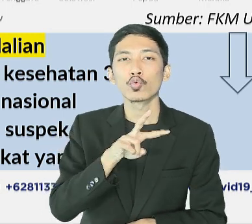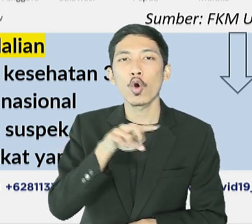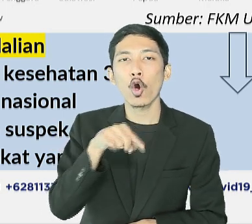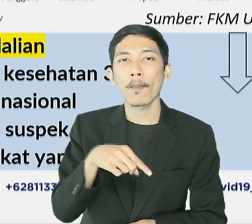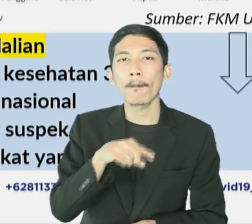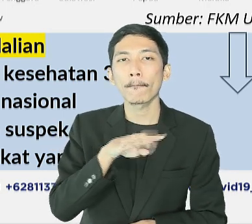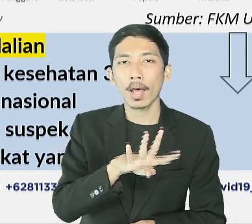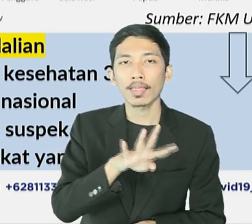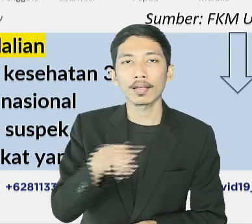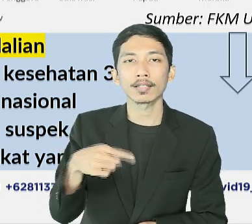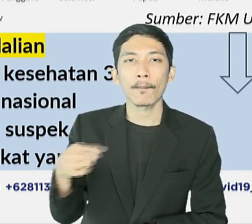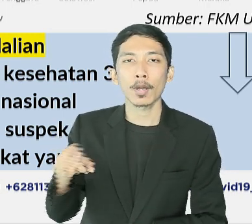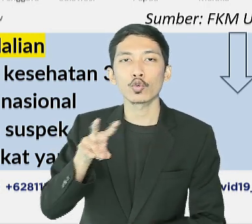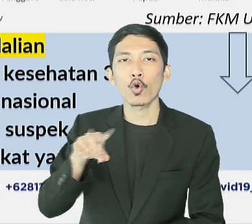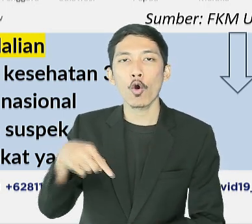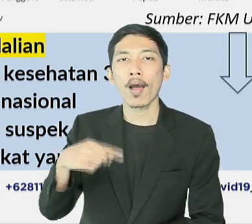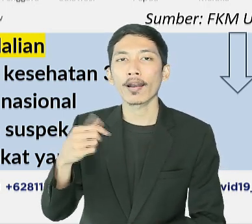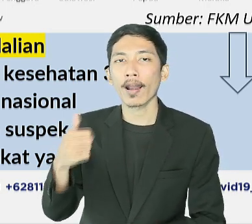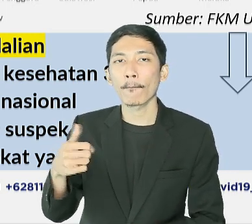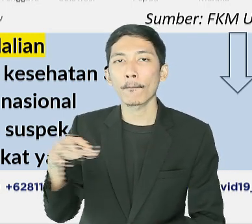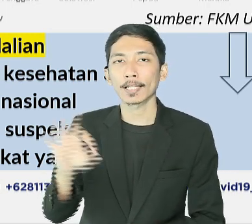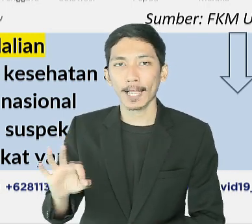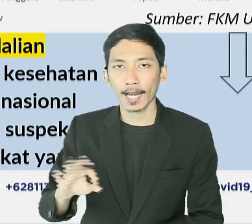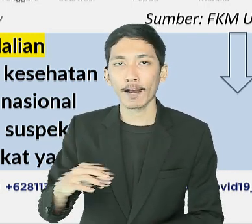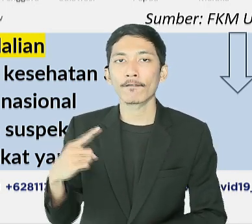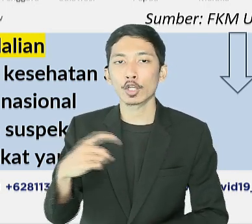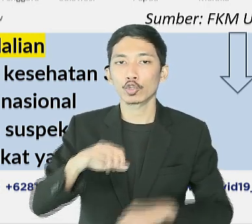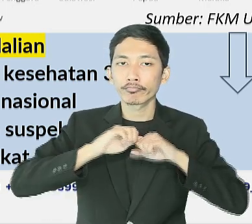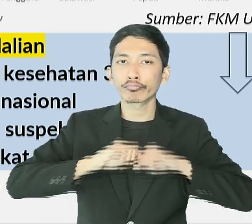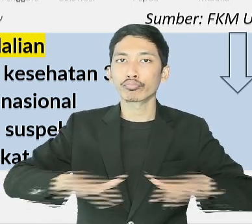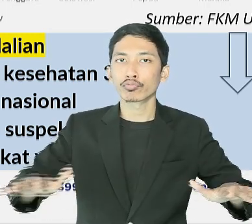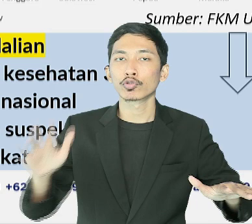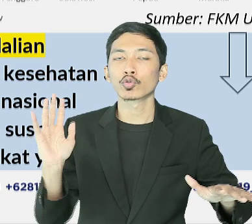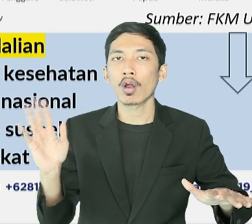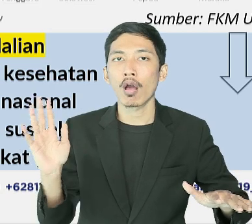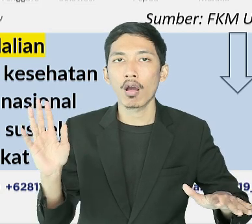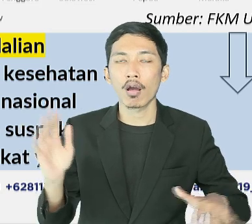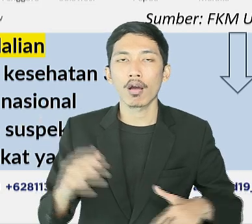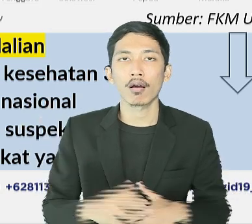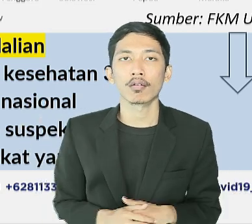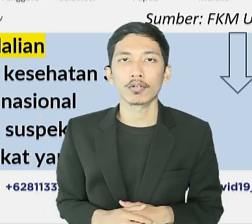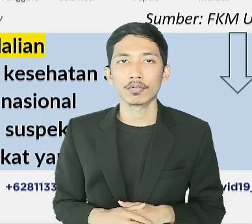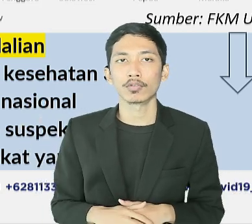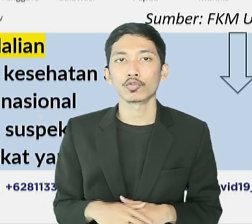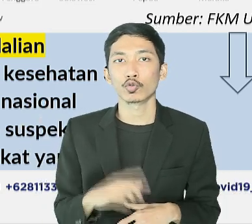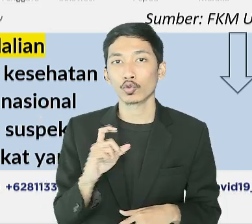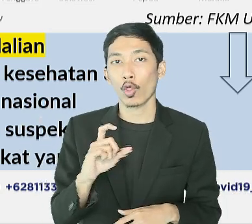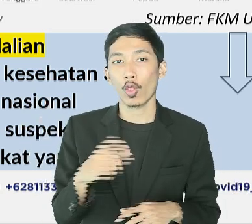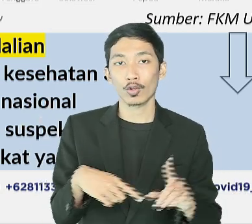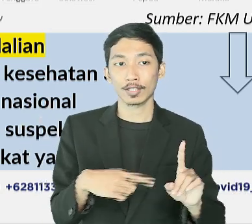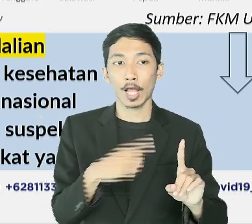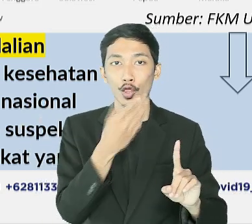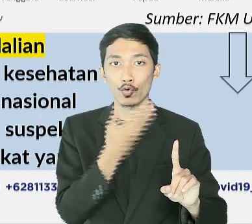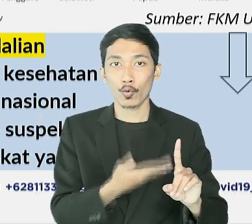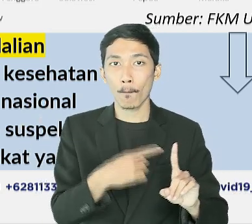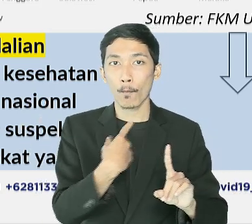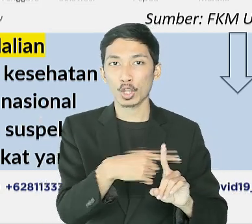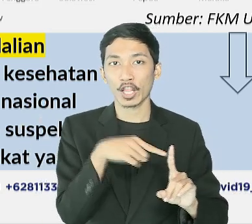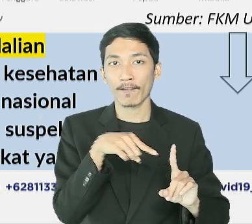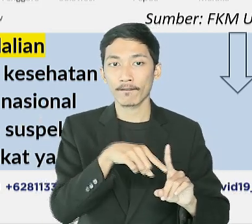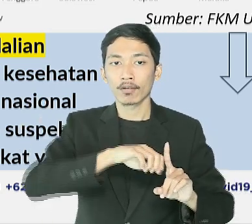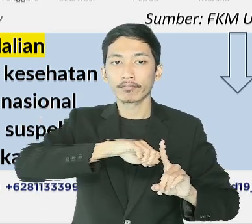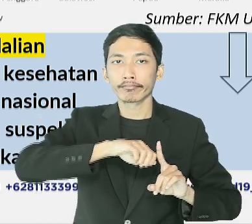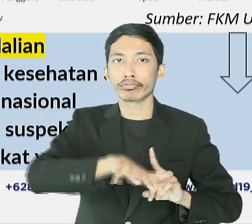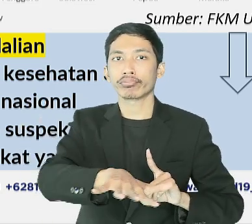dengan 2,6. Hal ini bermakna bahwa satu orang kasus positif rata-rata dapat menularkan